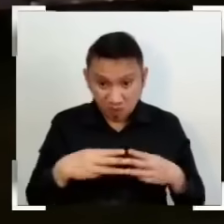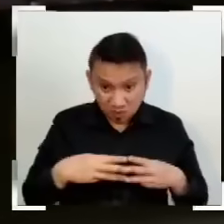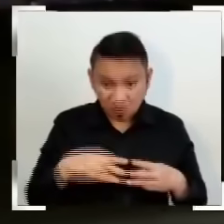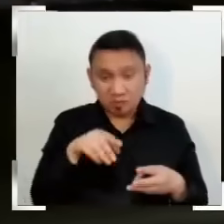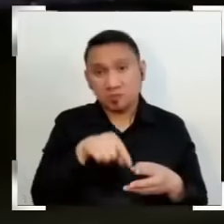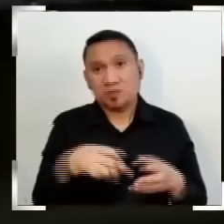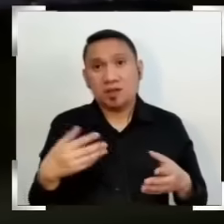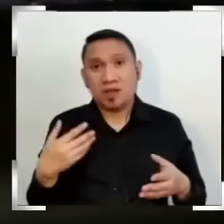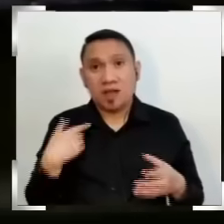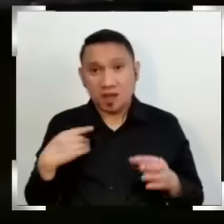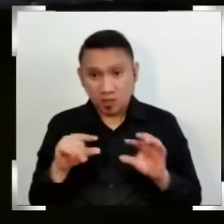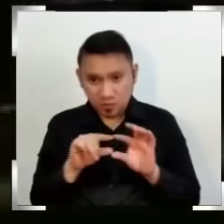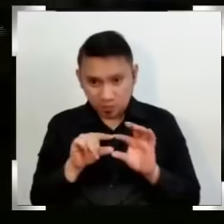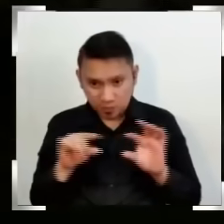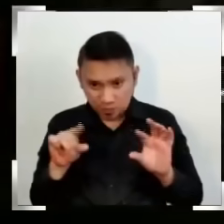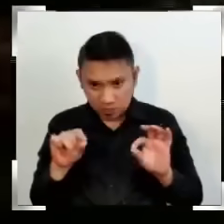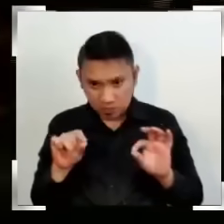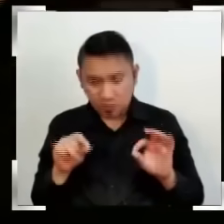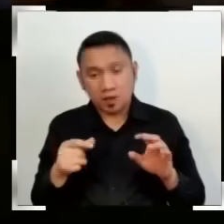droga. Yung kasama rin niya,